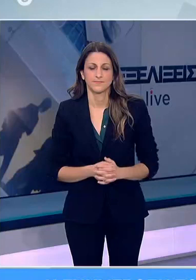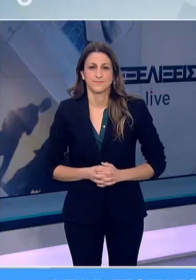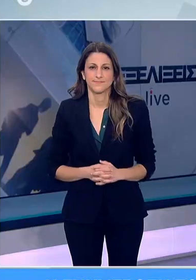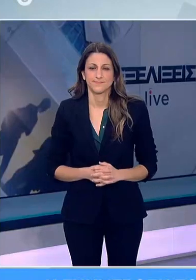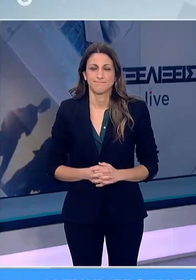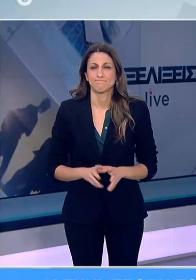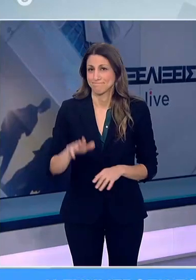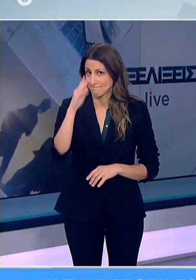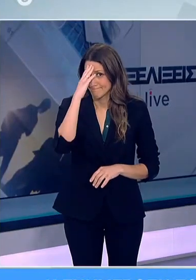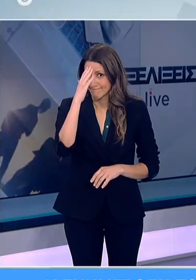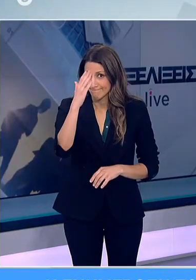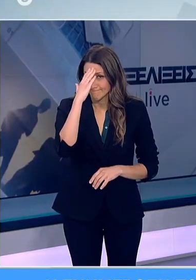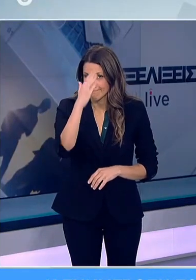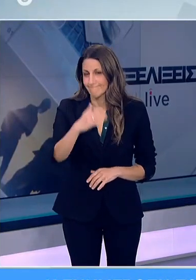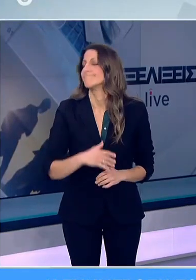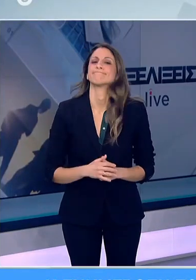Καλησπέρα σας.